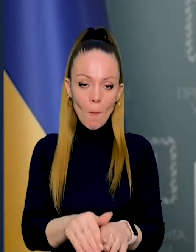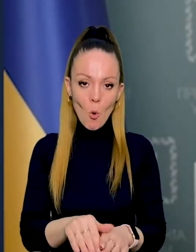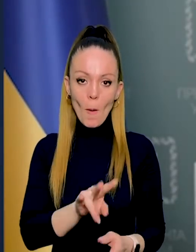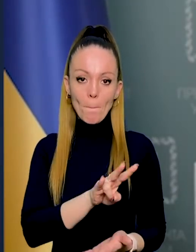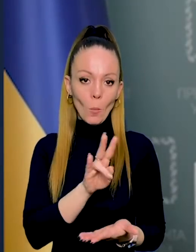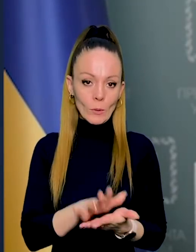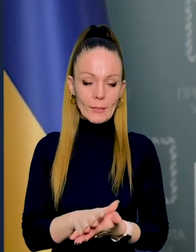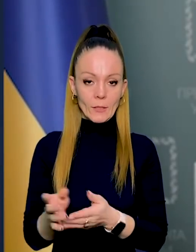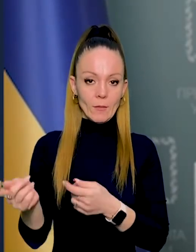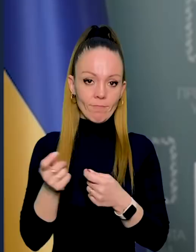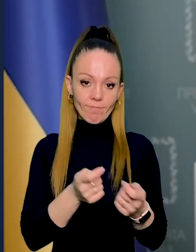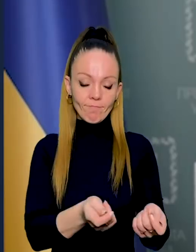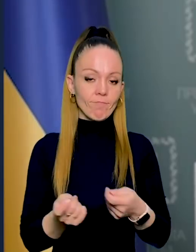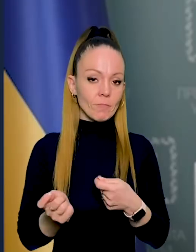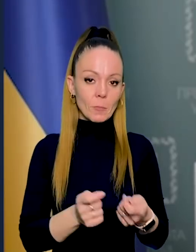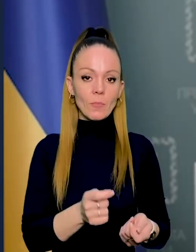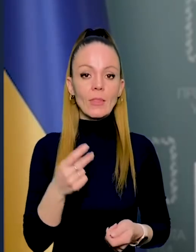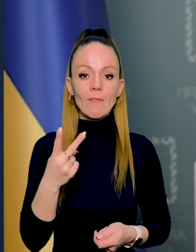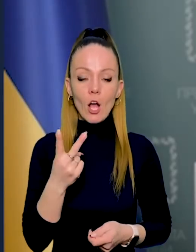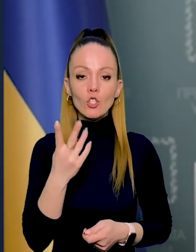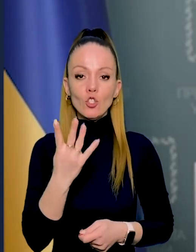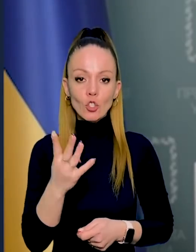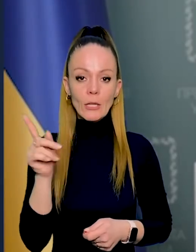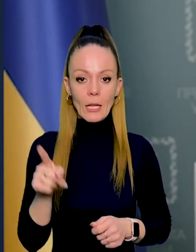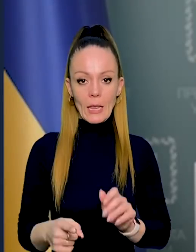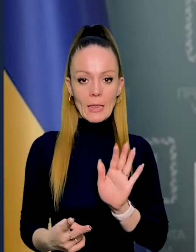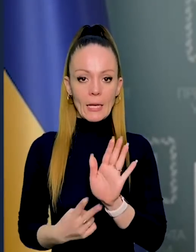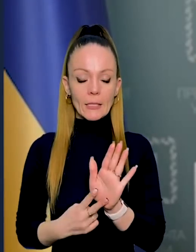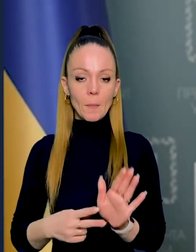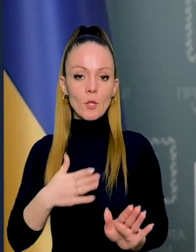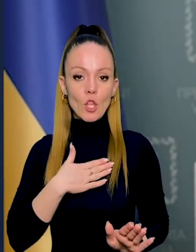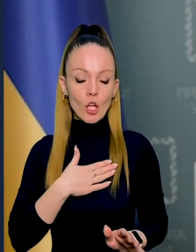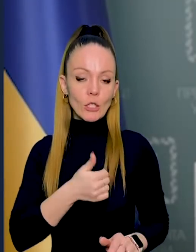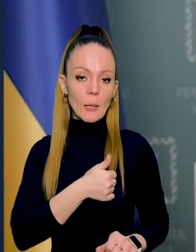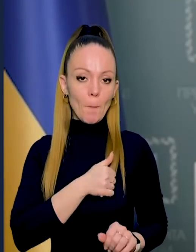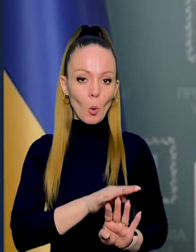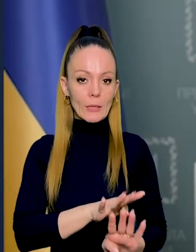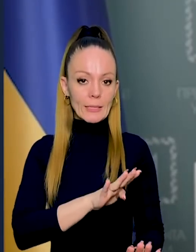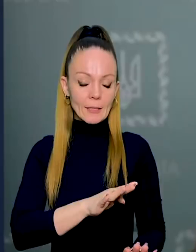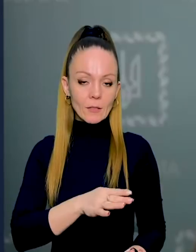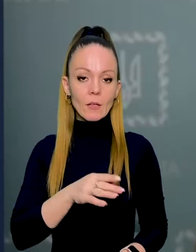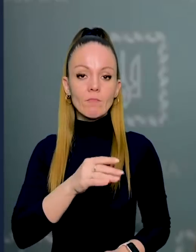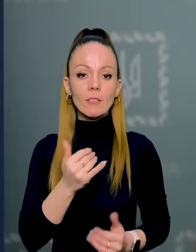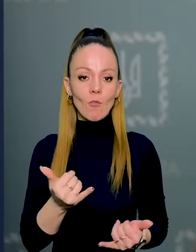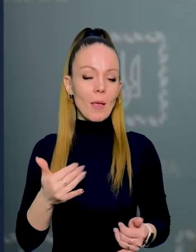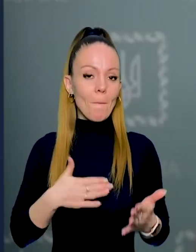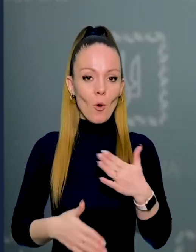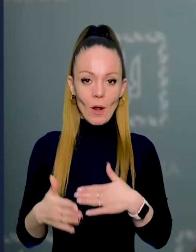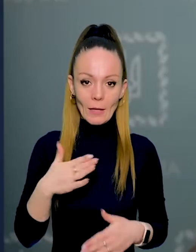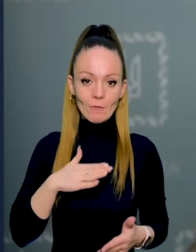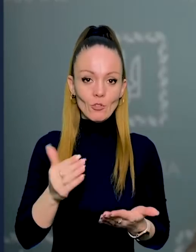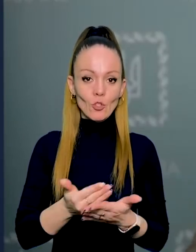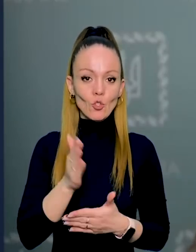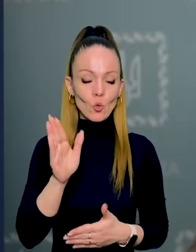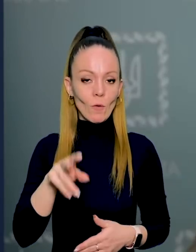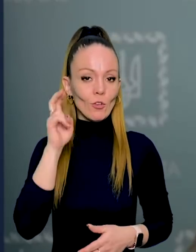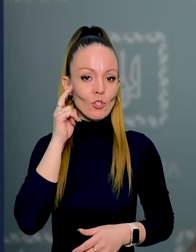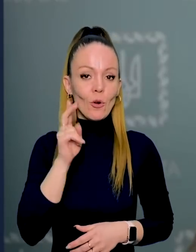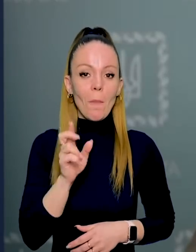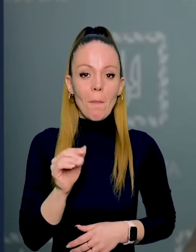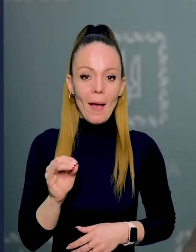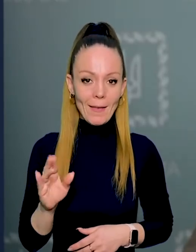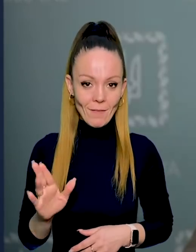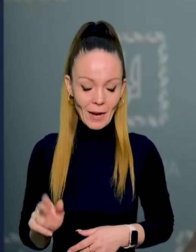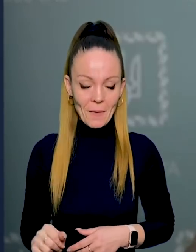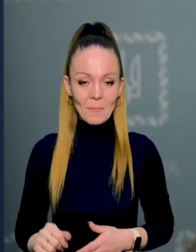всьому світі, щоб допомога йшла постійно. Постійно, 24/7. Наші Збройні Сили сьогодні